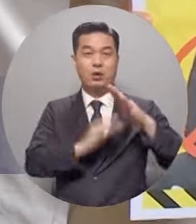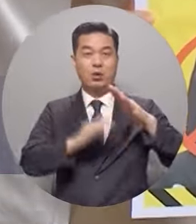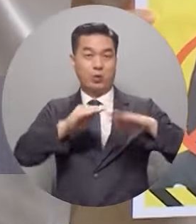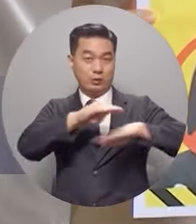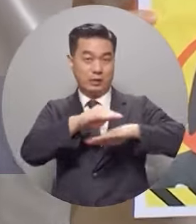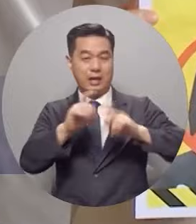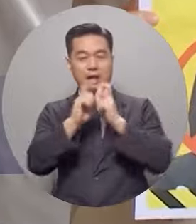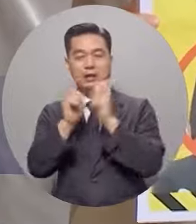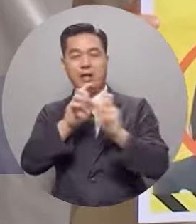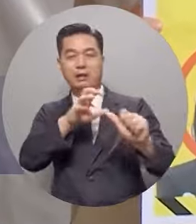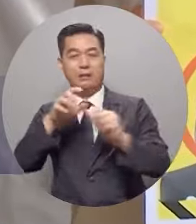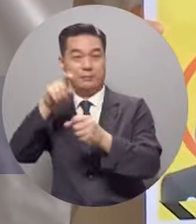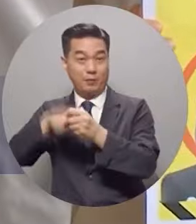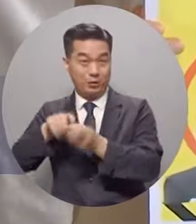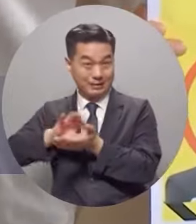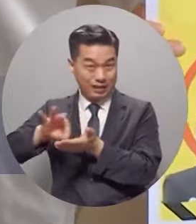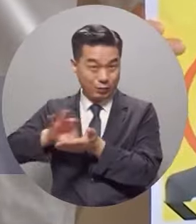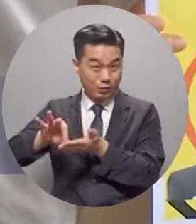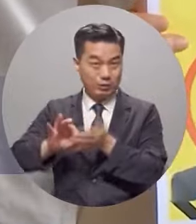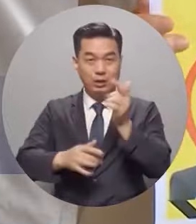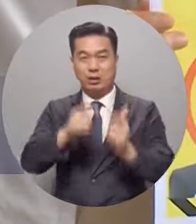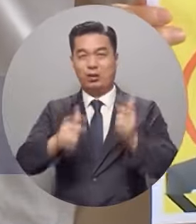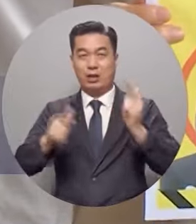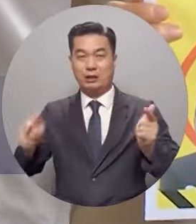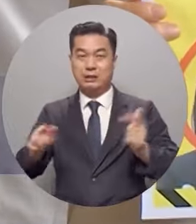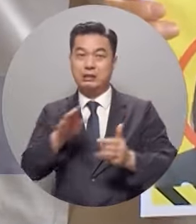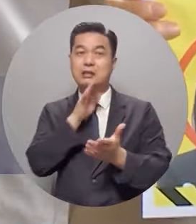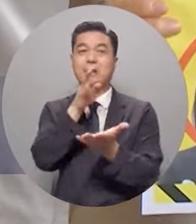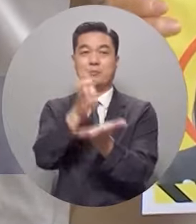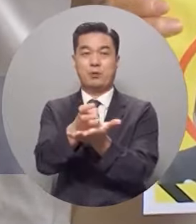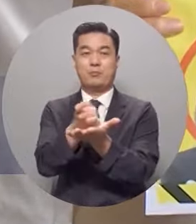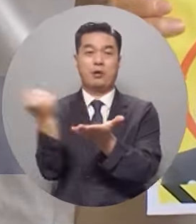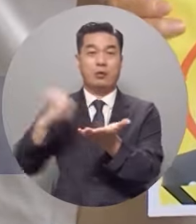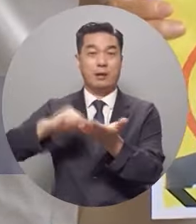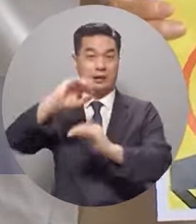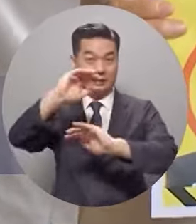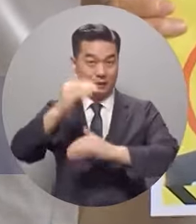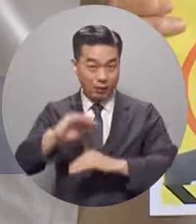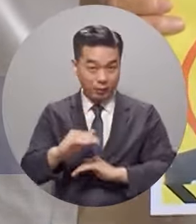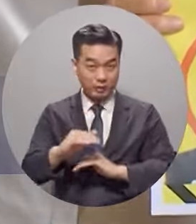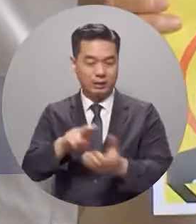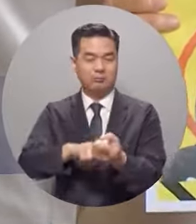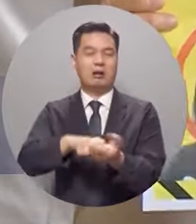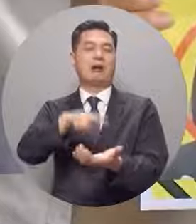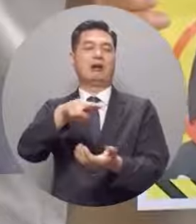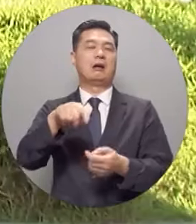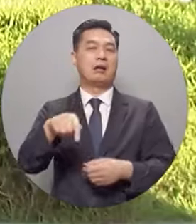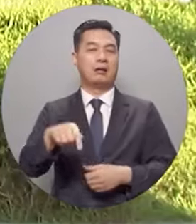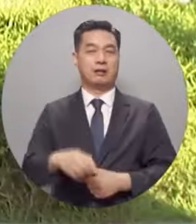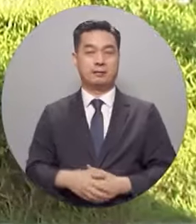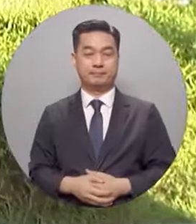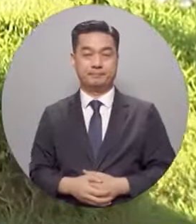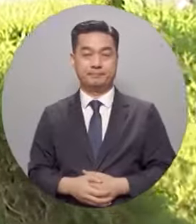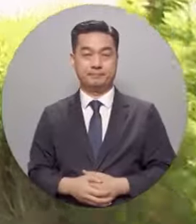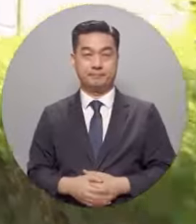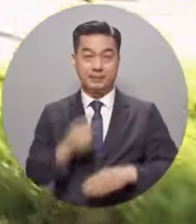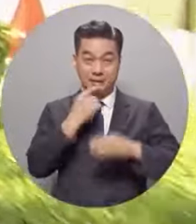여러 가지 실정법 위반 사항들이 드러났습니다.